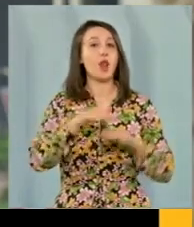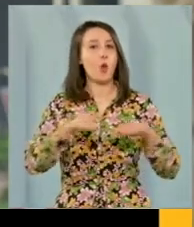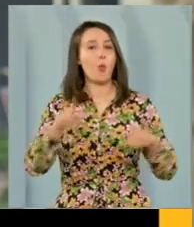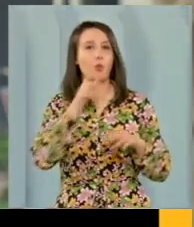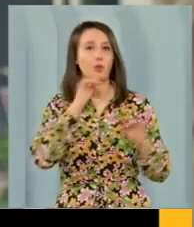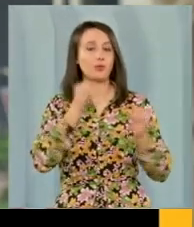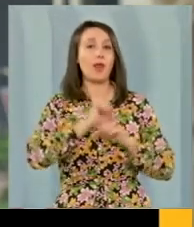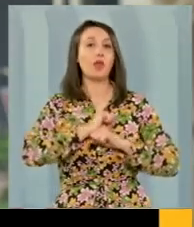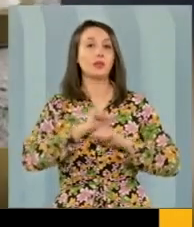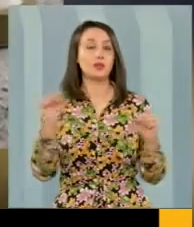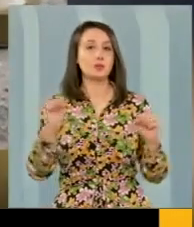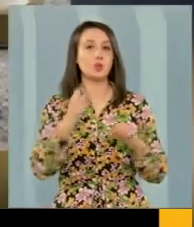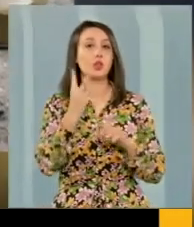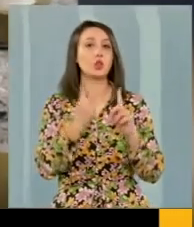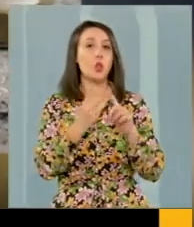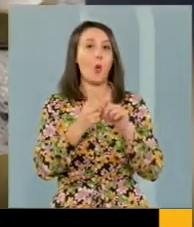două explozii.